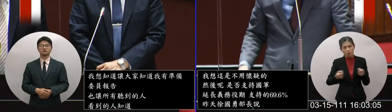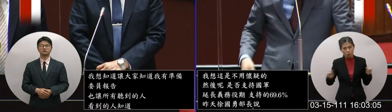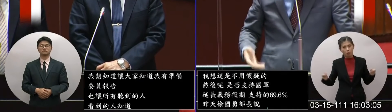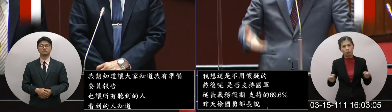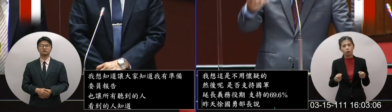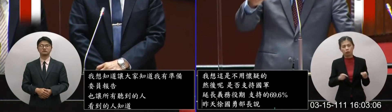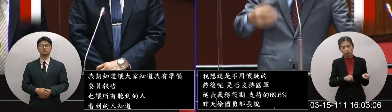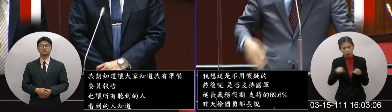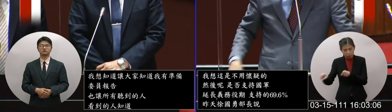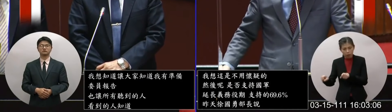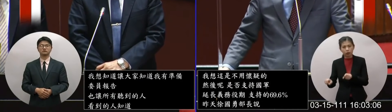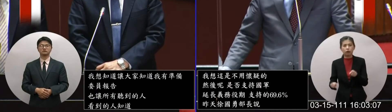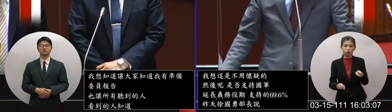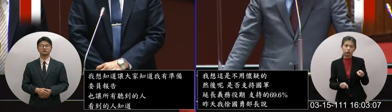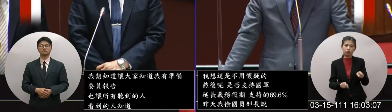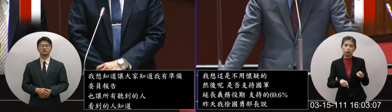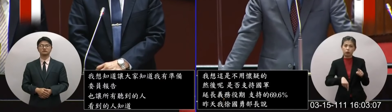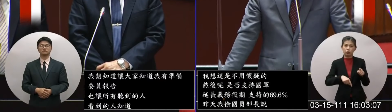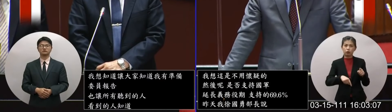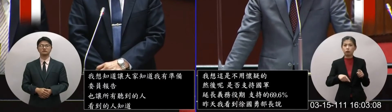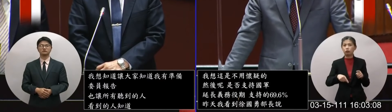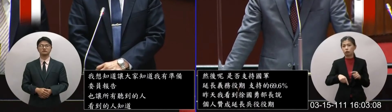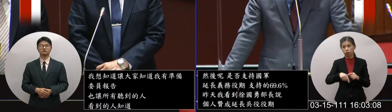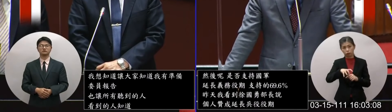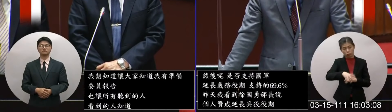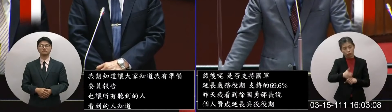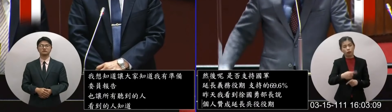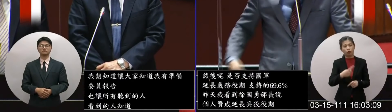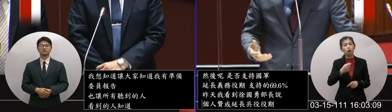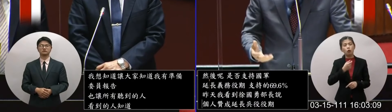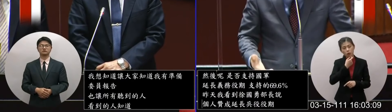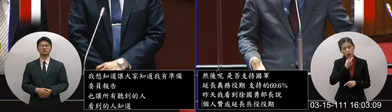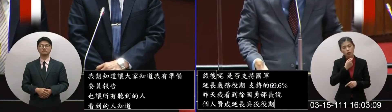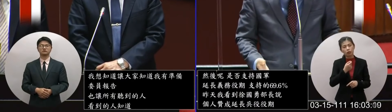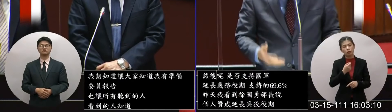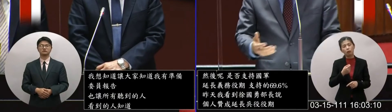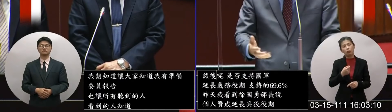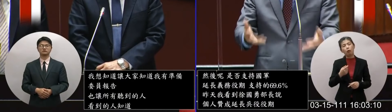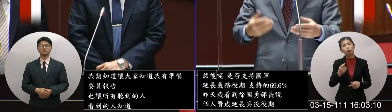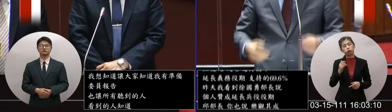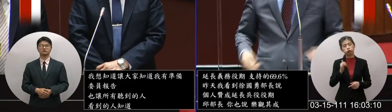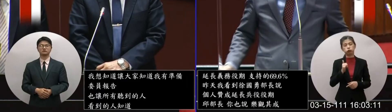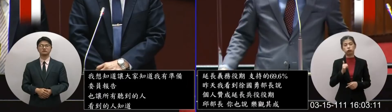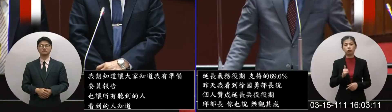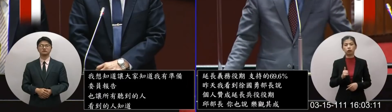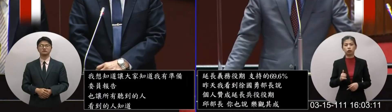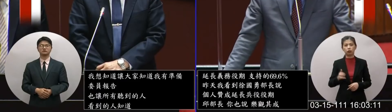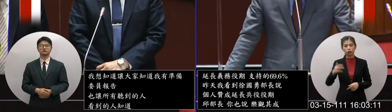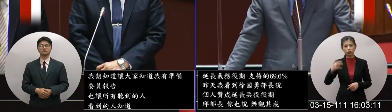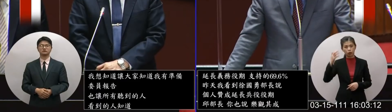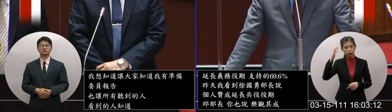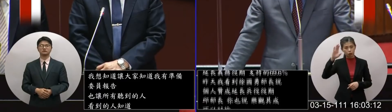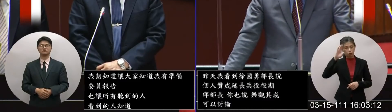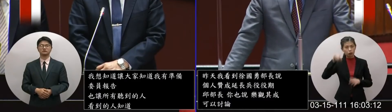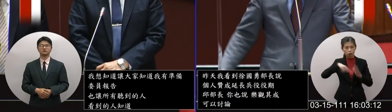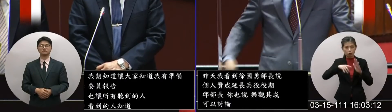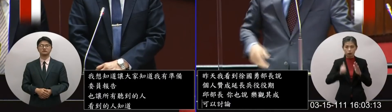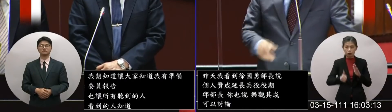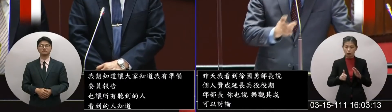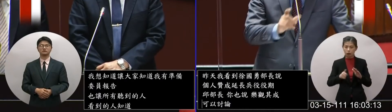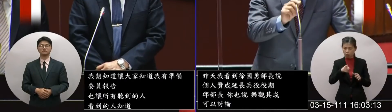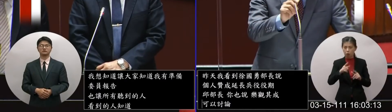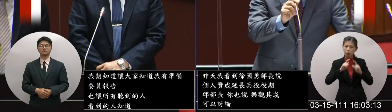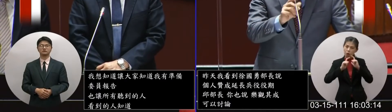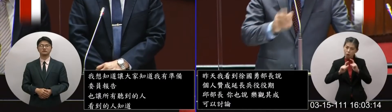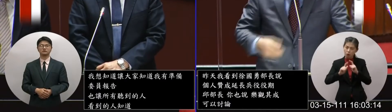说乐观其成，可以讨论，那苏院长你也讲一直都在检讨，我观察你这